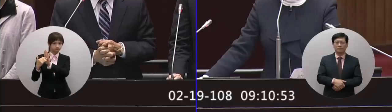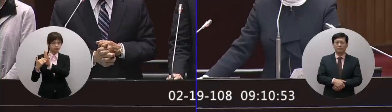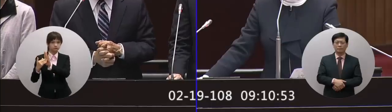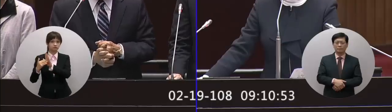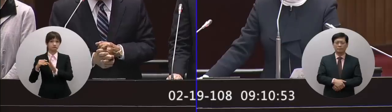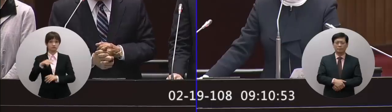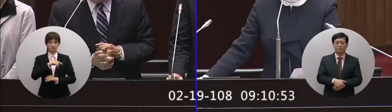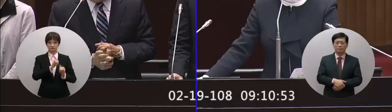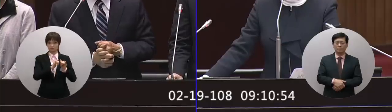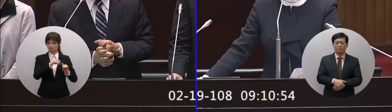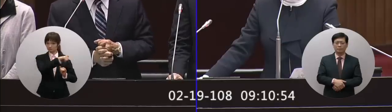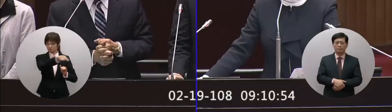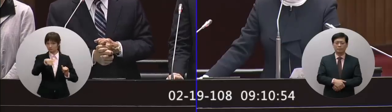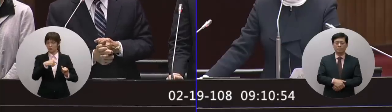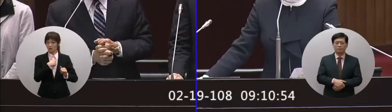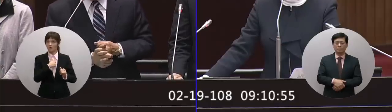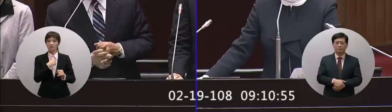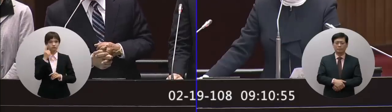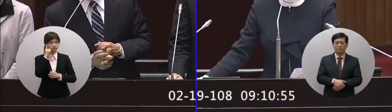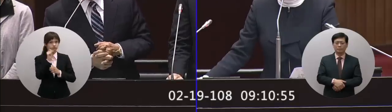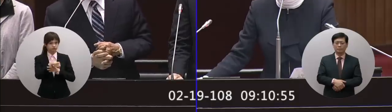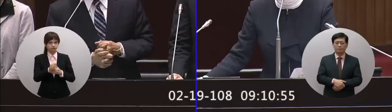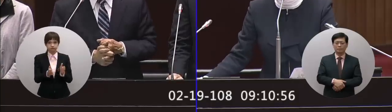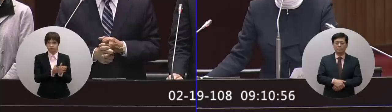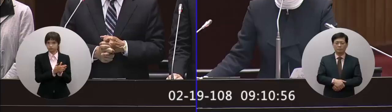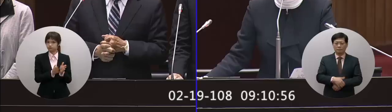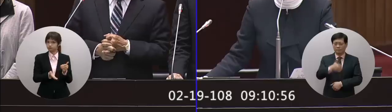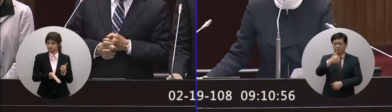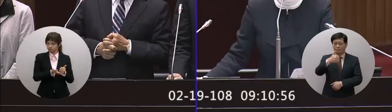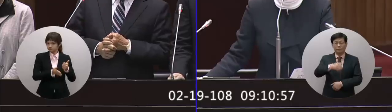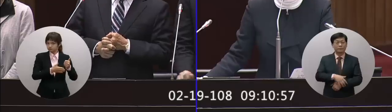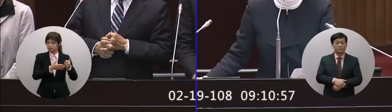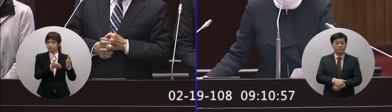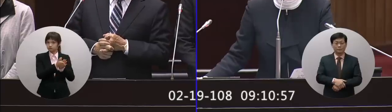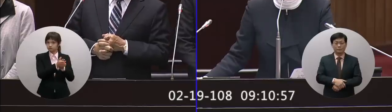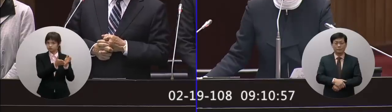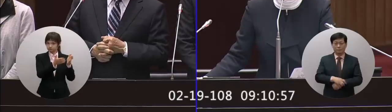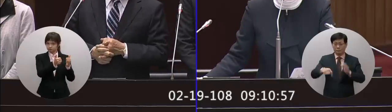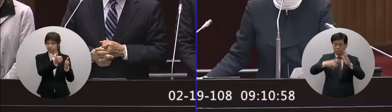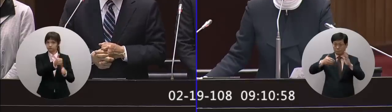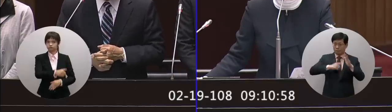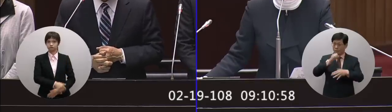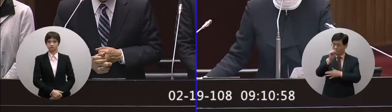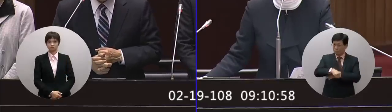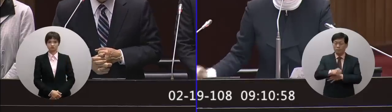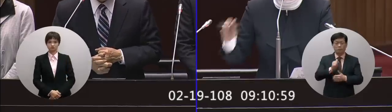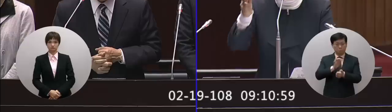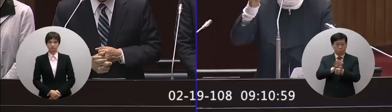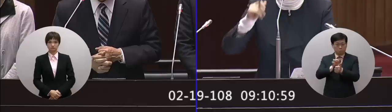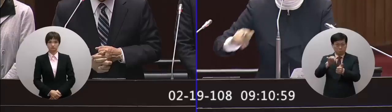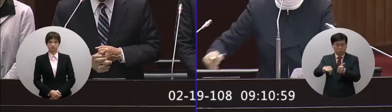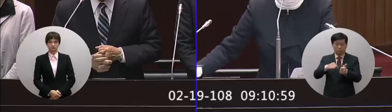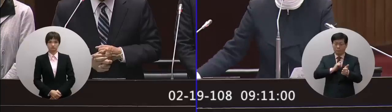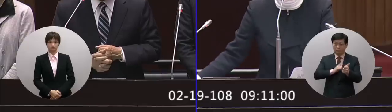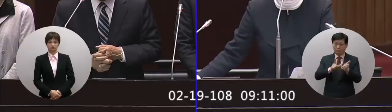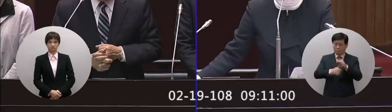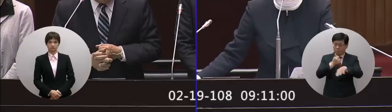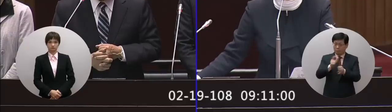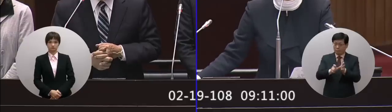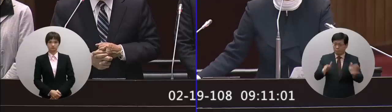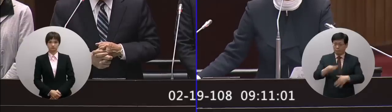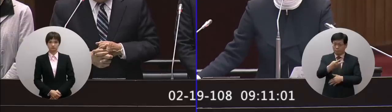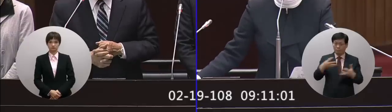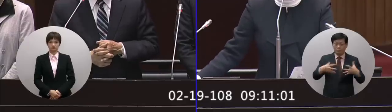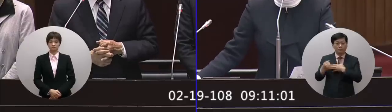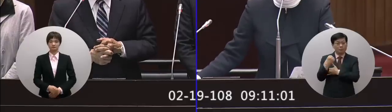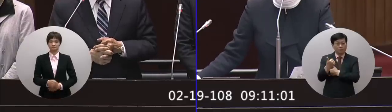定，而且要大大的颂扬。 好，谢谢。所以院长，您愿意协助来完成，在你任内，我们一起努